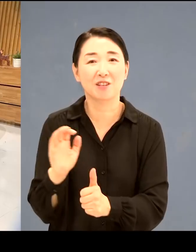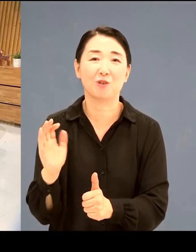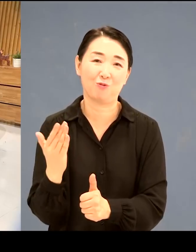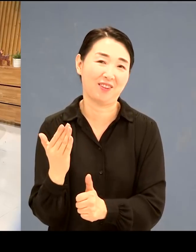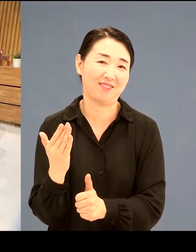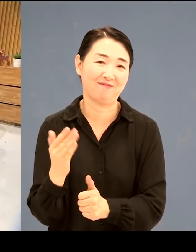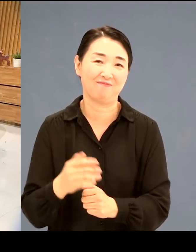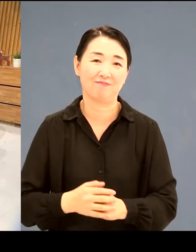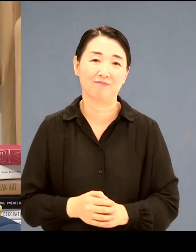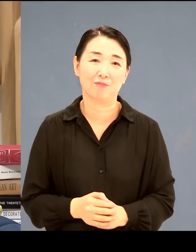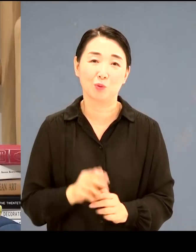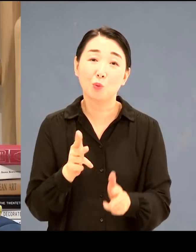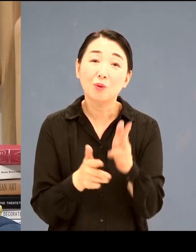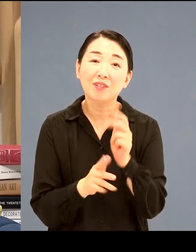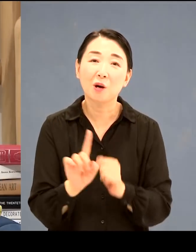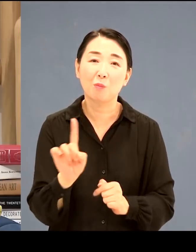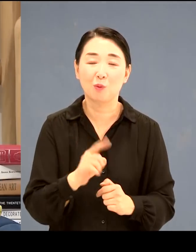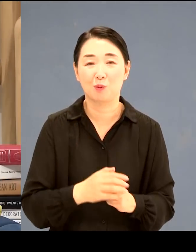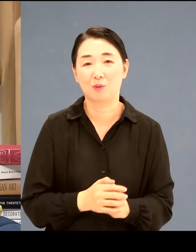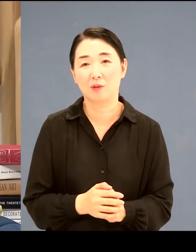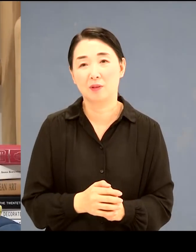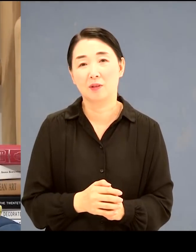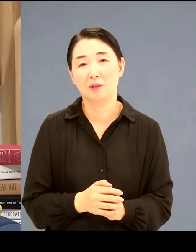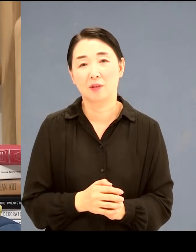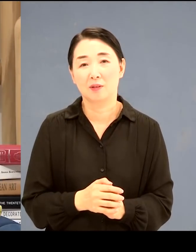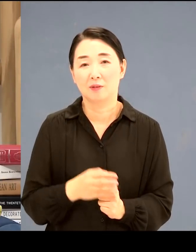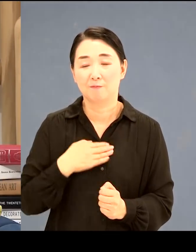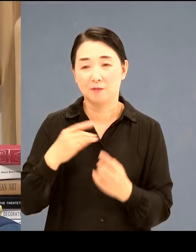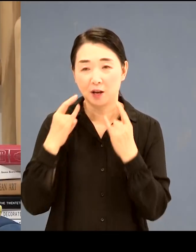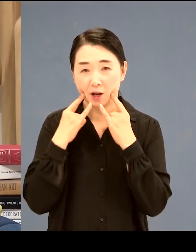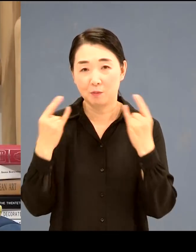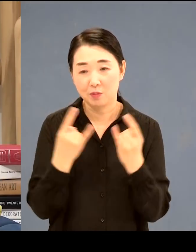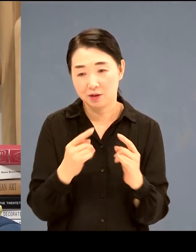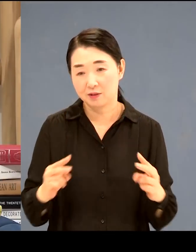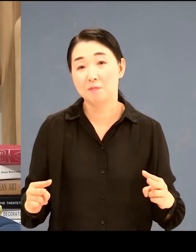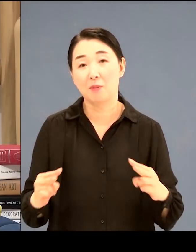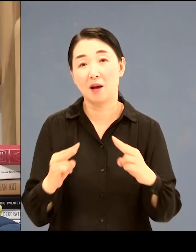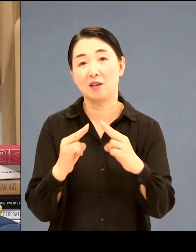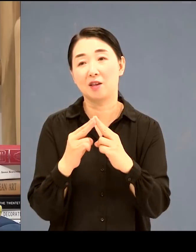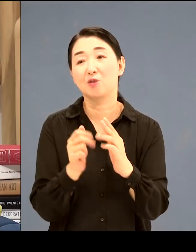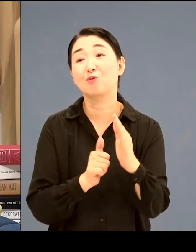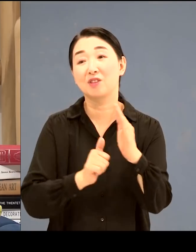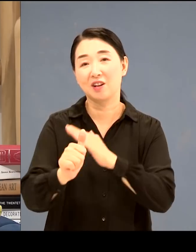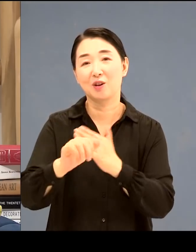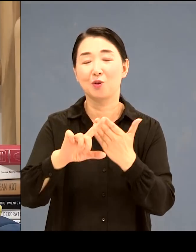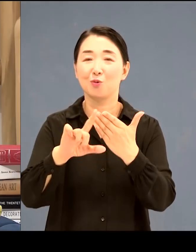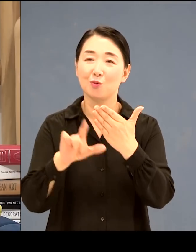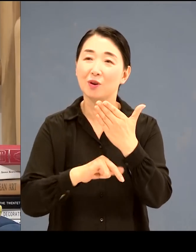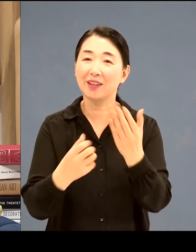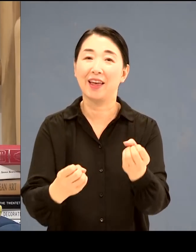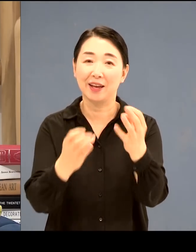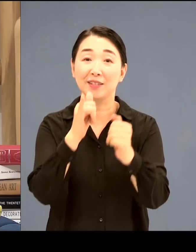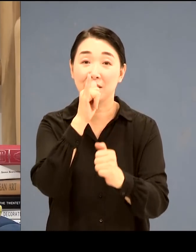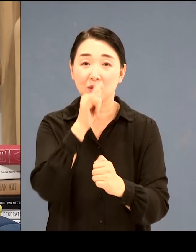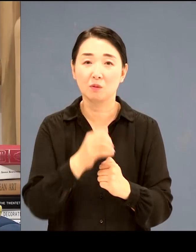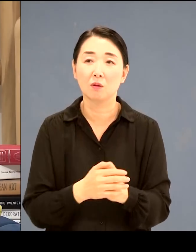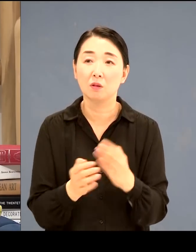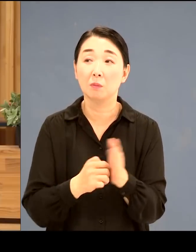어떤 사업을 하셨어요? 그 제가 파리에 출장을 네. 그 9월달에 컬렉션이 있잖아요. 네. 갔다